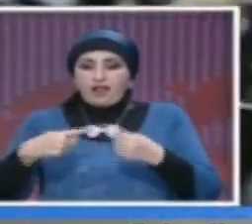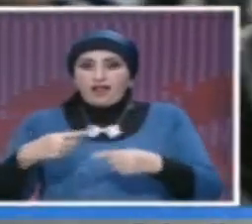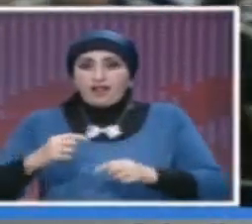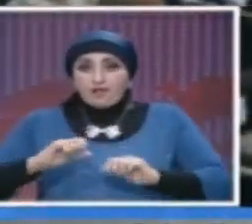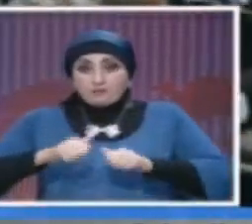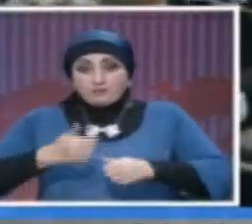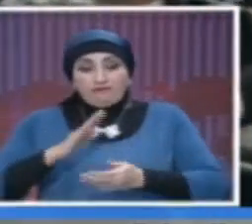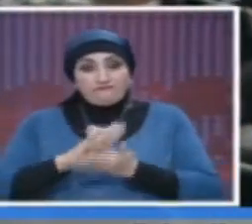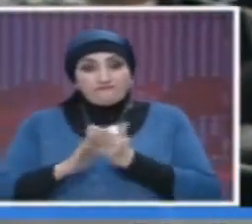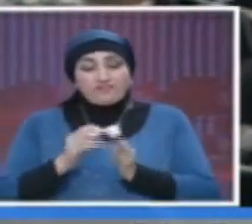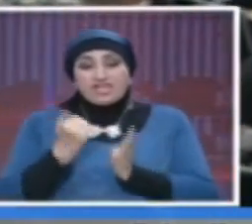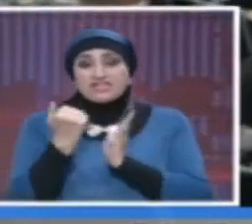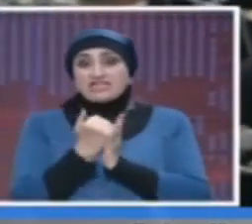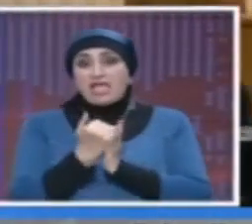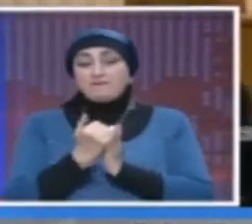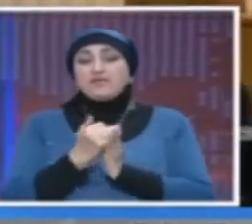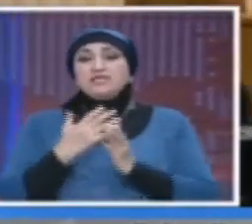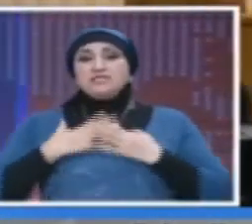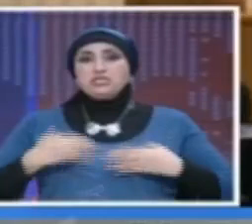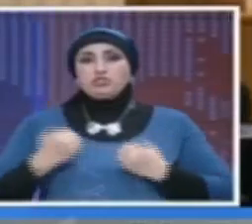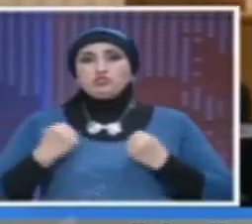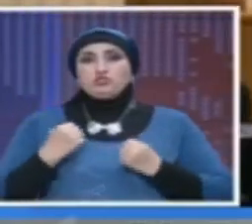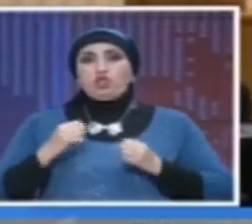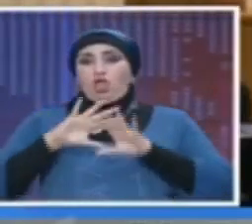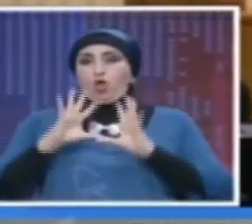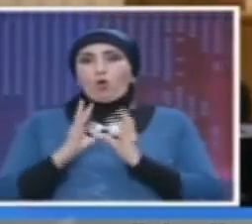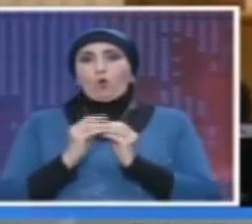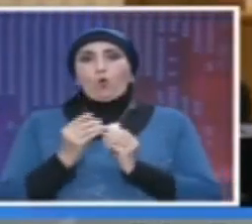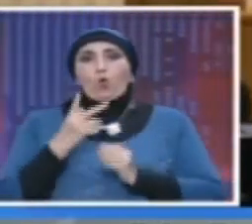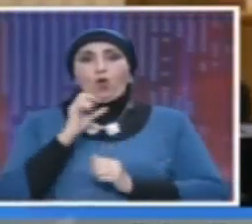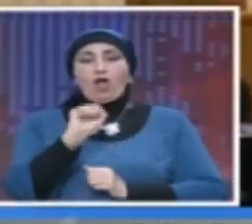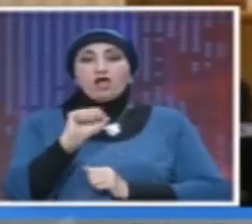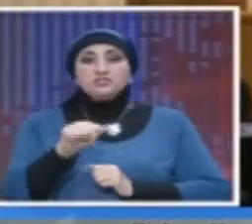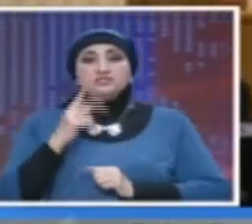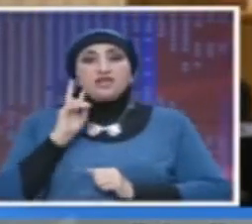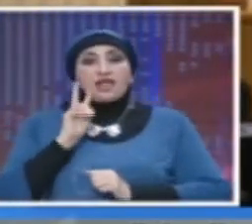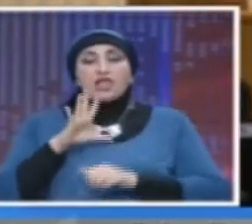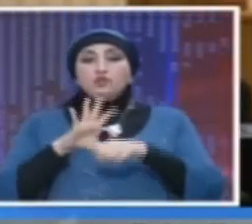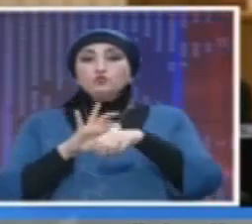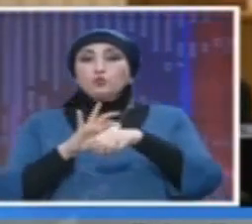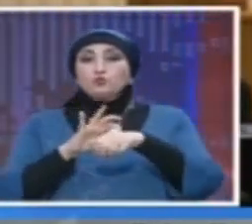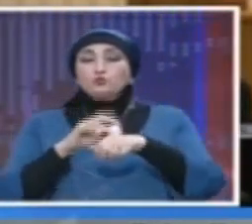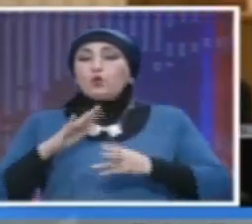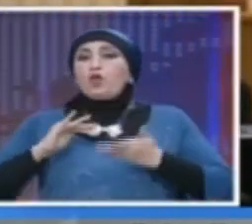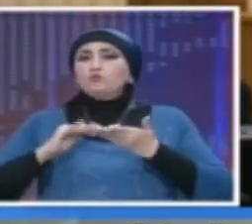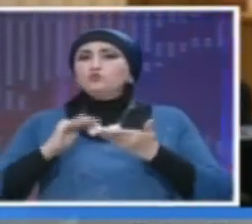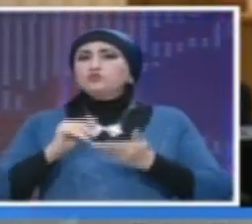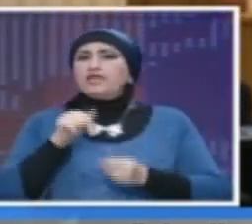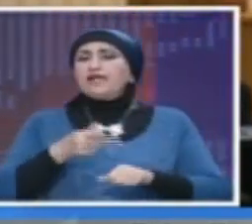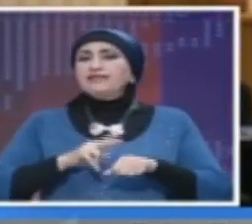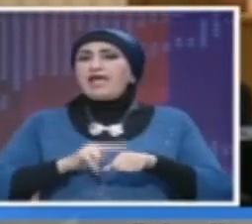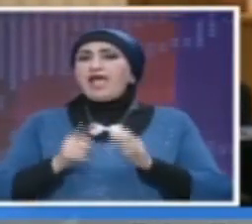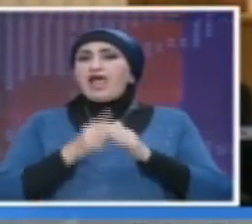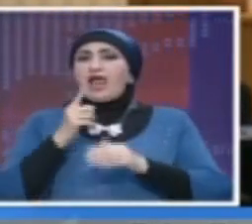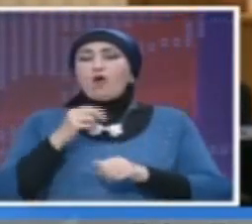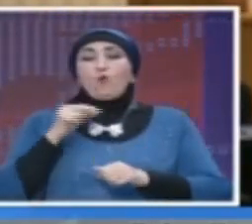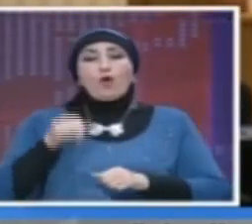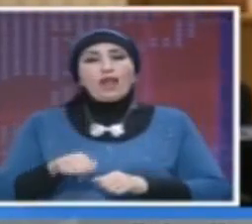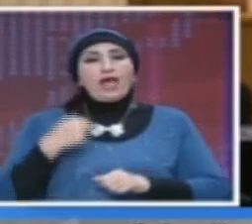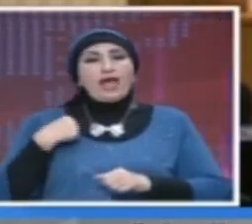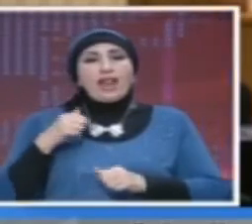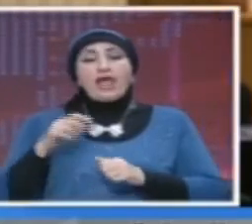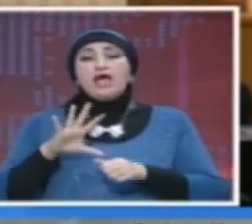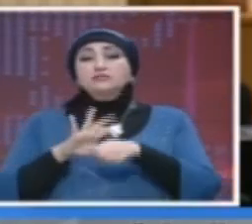منظومة التأمين الصحي الشامل، تجري فعاليات التدريب المكثف لأطباء الرعاية الأولية على برامج طب